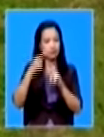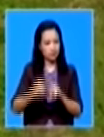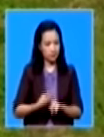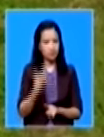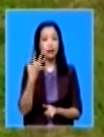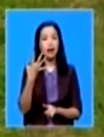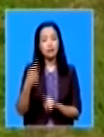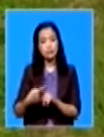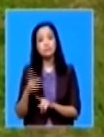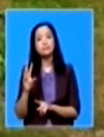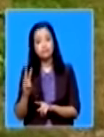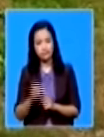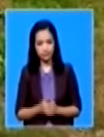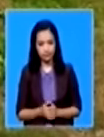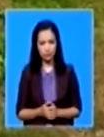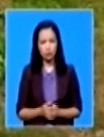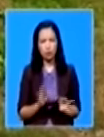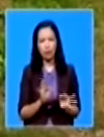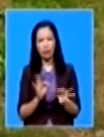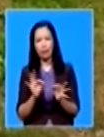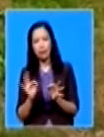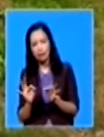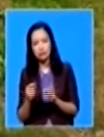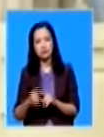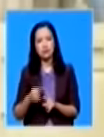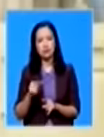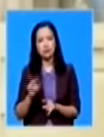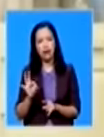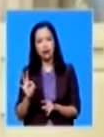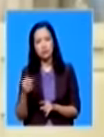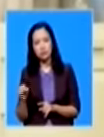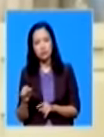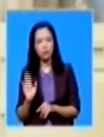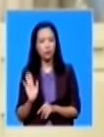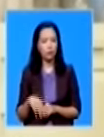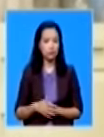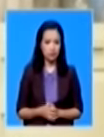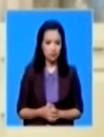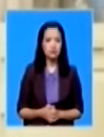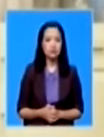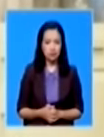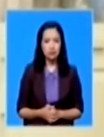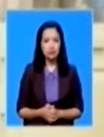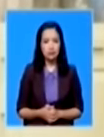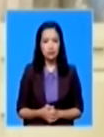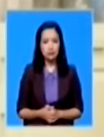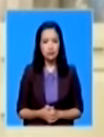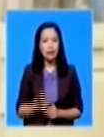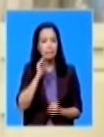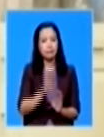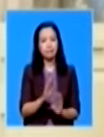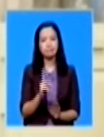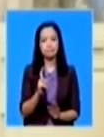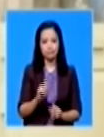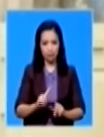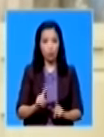พฤษภาคมมิถุนายนนะถ้าไปเกิดเลทไปตรงท้ายไปกันยาตุลาไปเกิดใต้เขื่อนไงมันฝนมันจะไ มันจะไม่กักเก็บได้